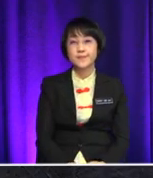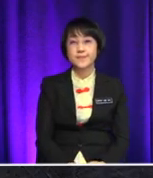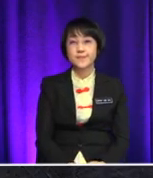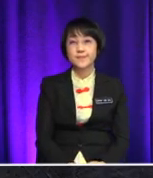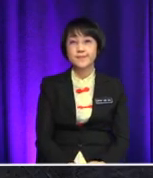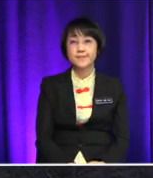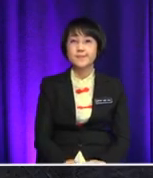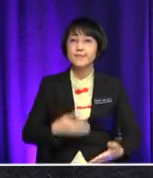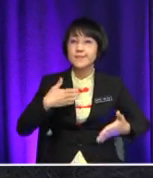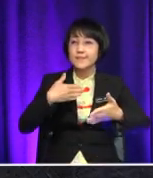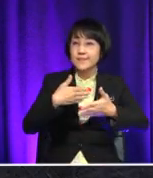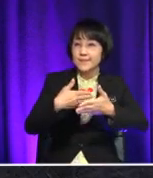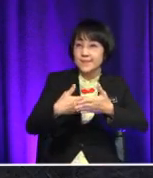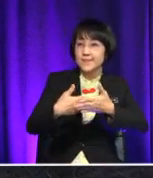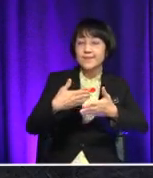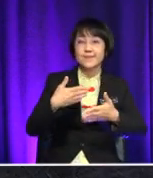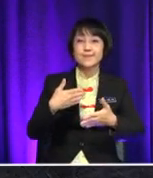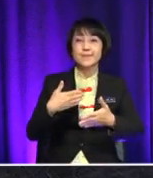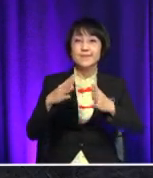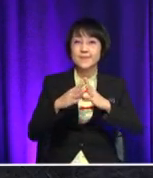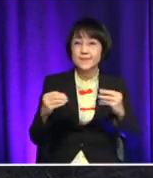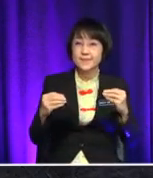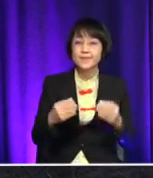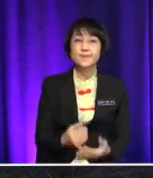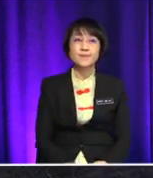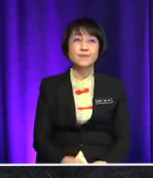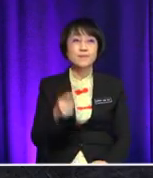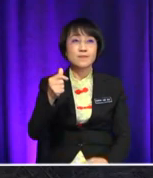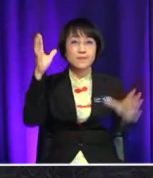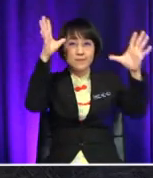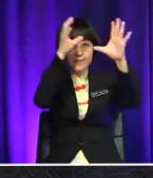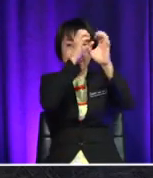di ujung kelas kita Cikgu ada di akhir waktu sedikit